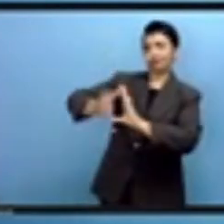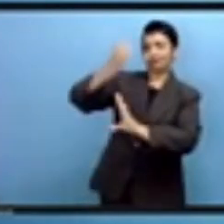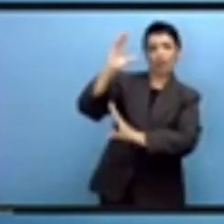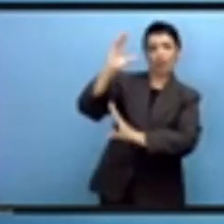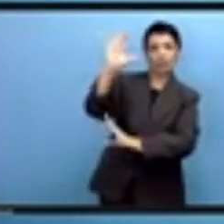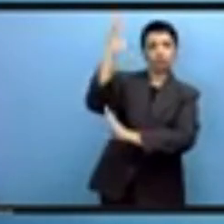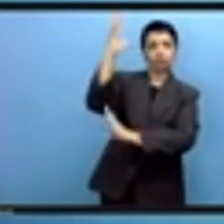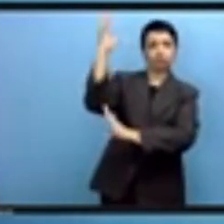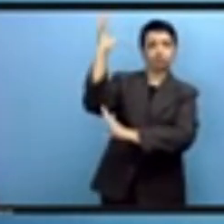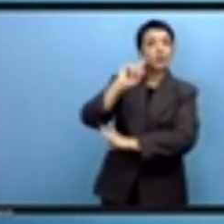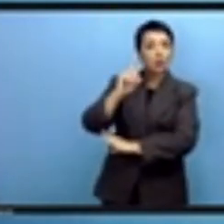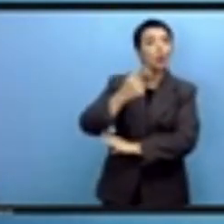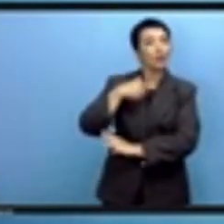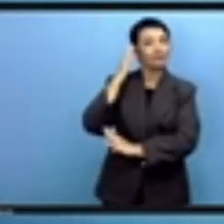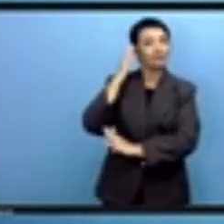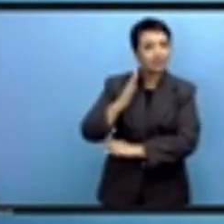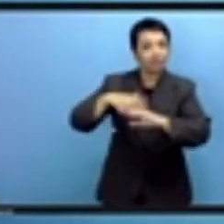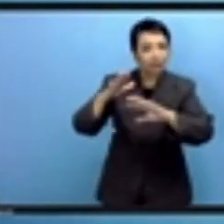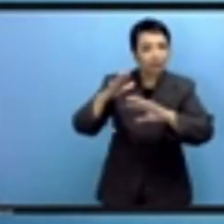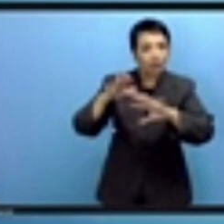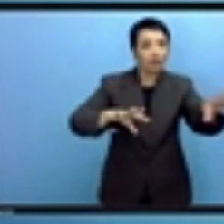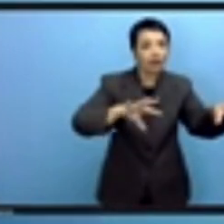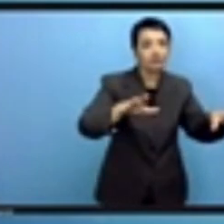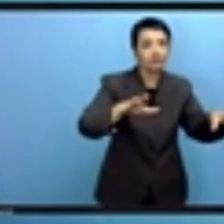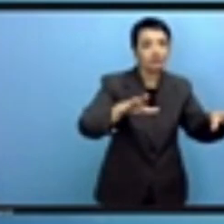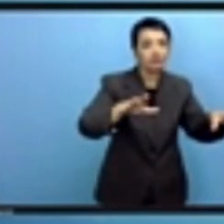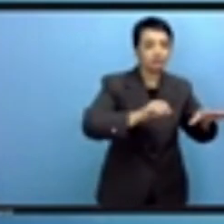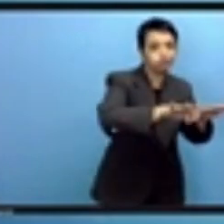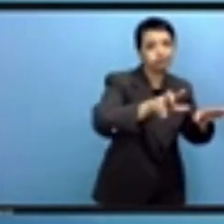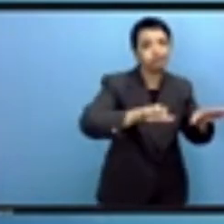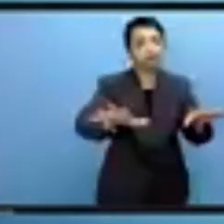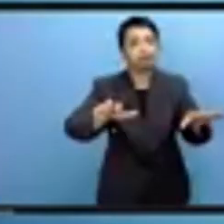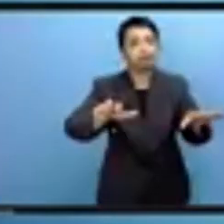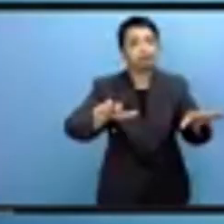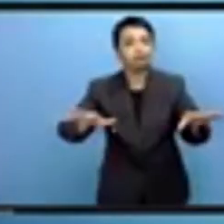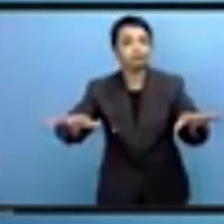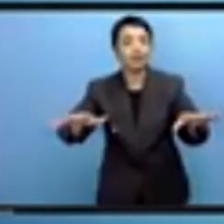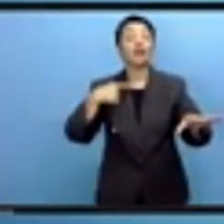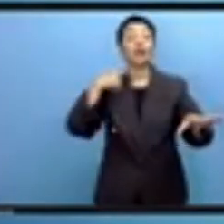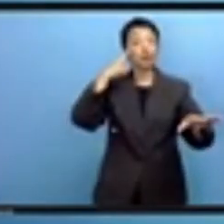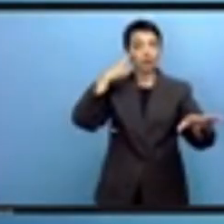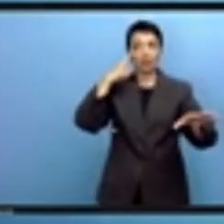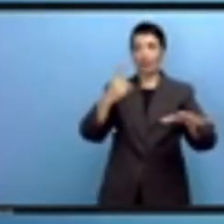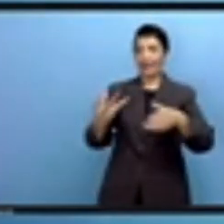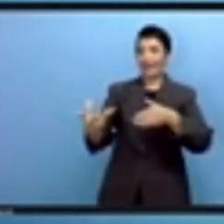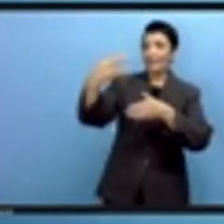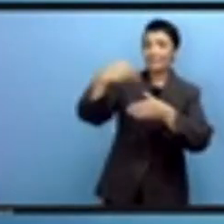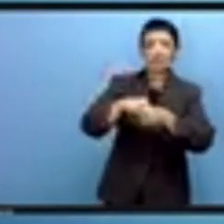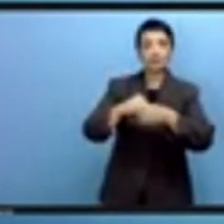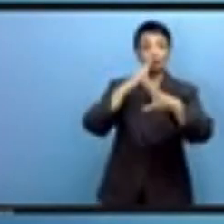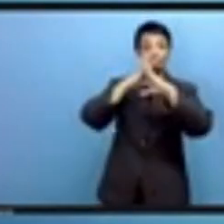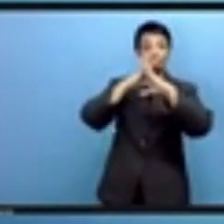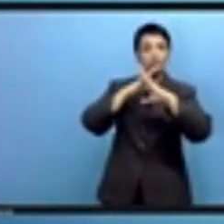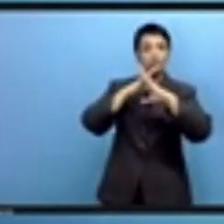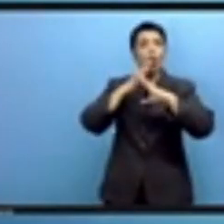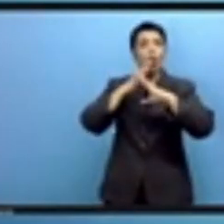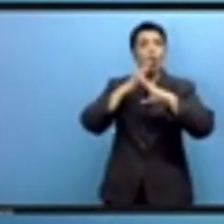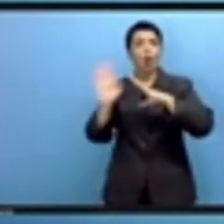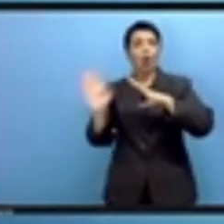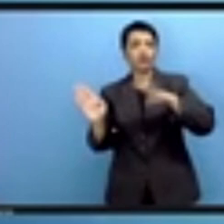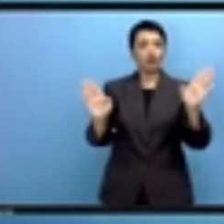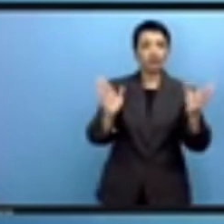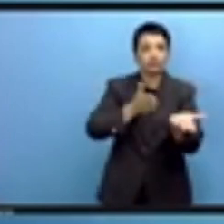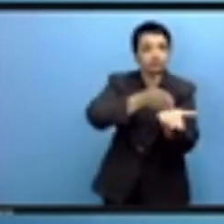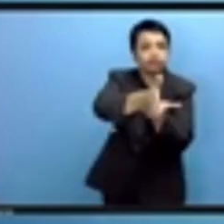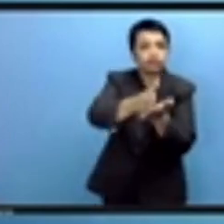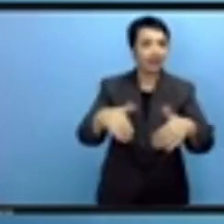到数字公共基础设施的力量，我们应该要把这个信息传递给更多更多的国家。